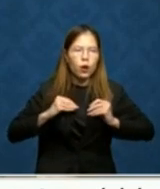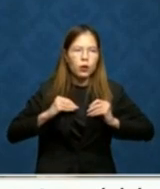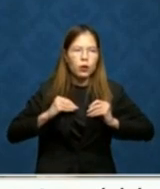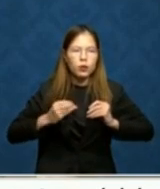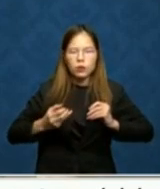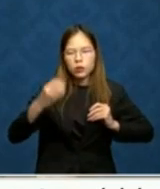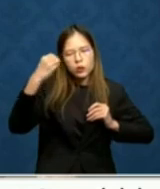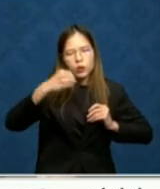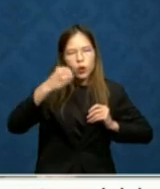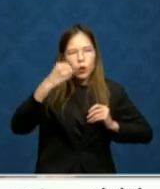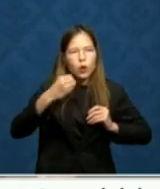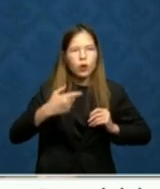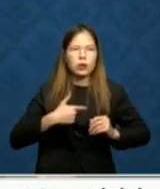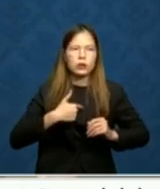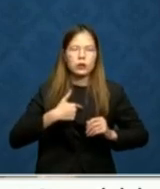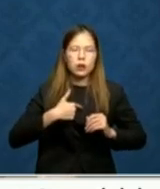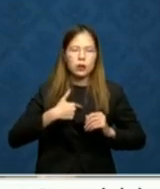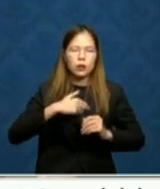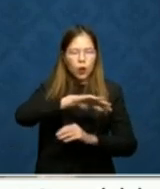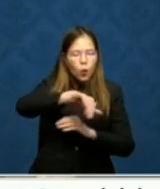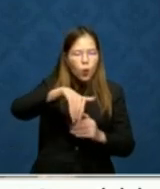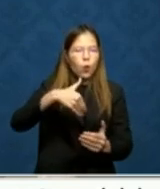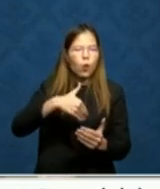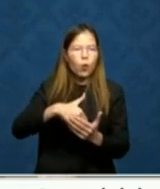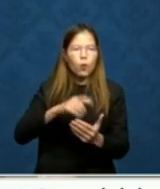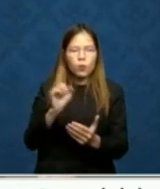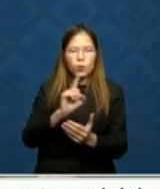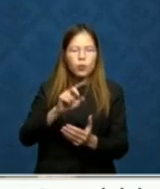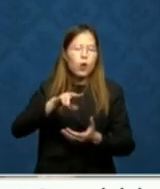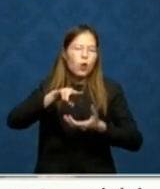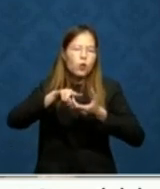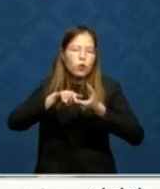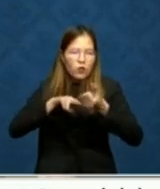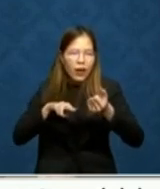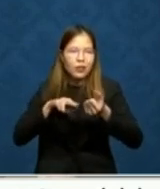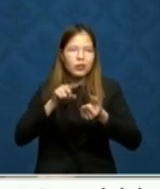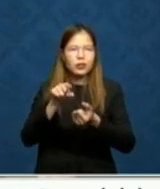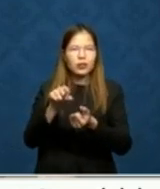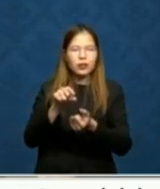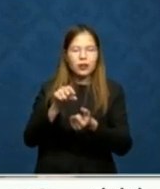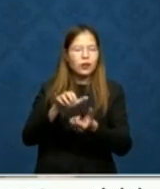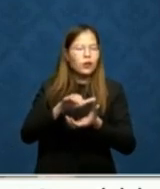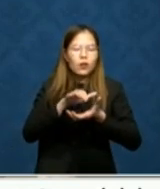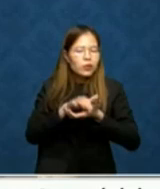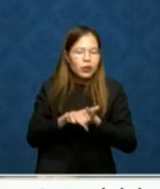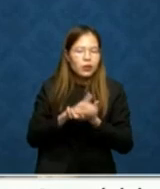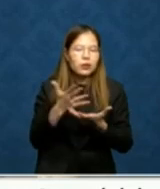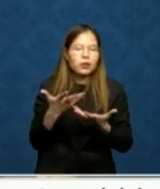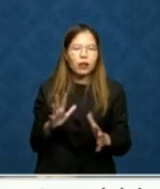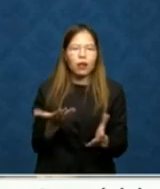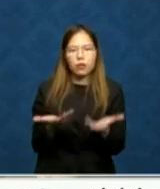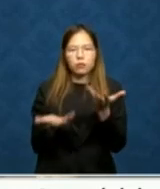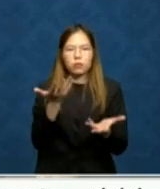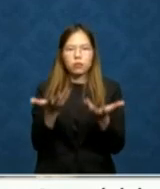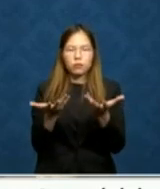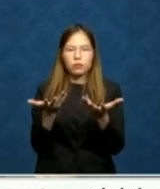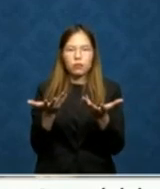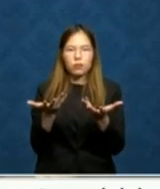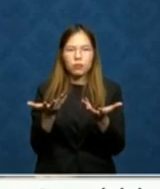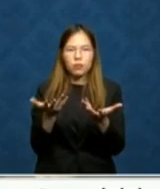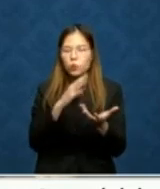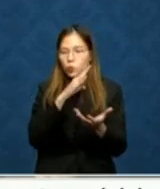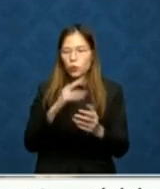นะคะเรื่องนี้ดิฉันยังรวมถึงคู่ความสัมพันธ์ที่เป็นแฟนกันอยู่แล้วหรือสามีภรรยากันอยู่แล้วด้วยนะคะแม้แต่เ